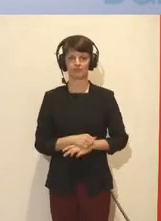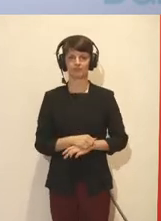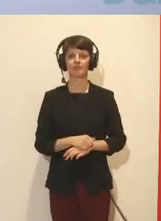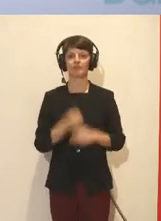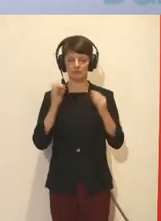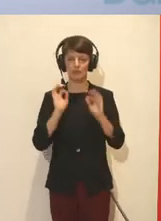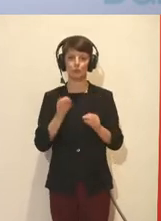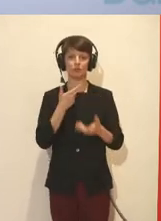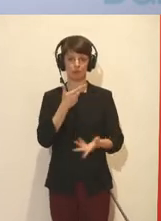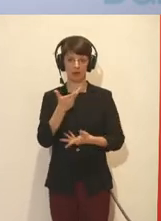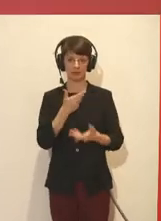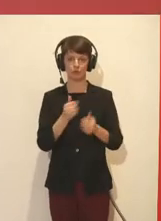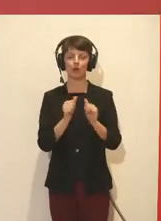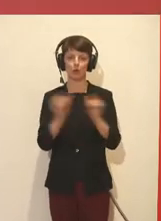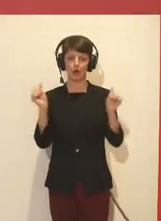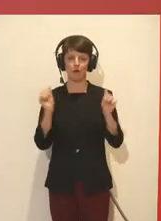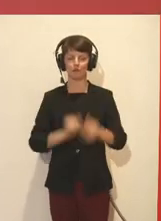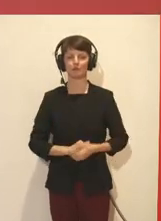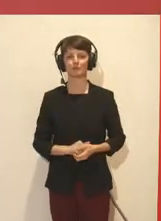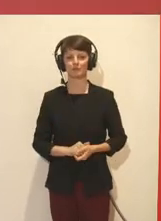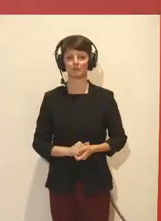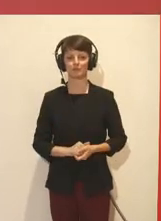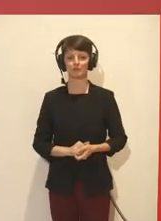beratungen glück auf